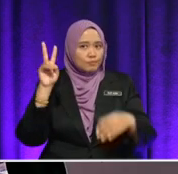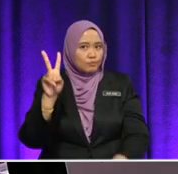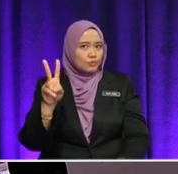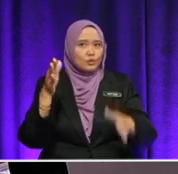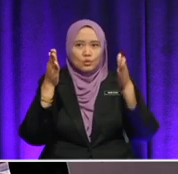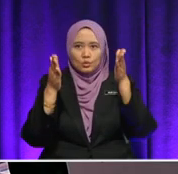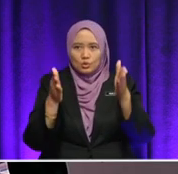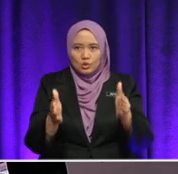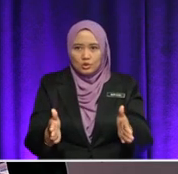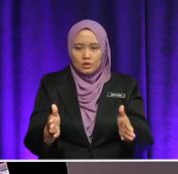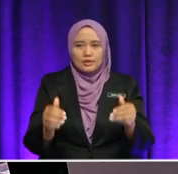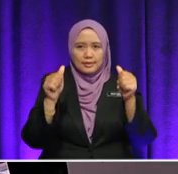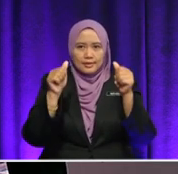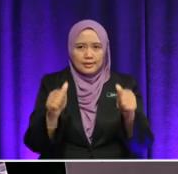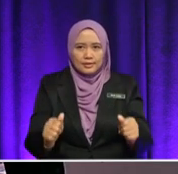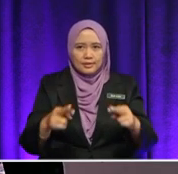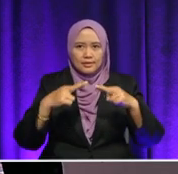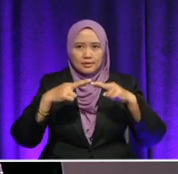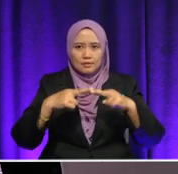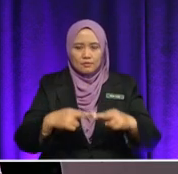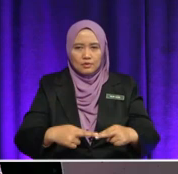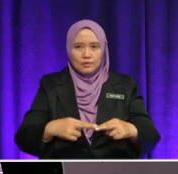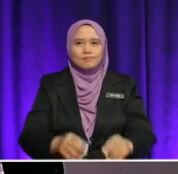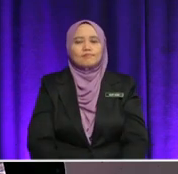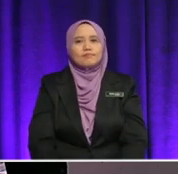adalah setiap usaha pertahanan dan yang kedua adalah